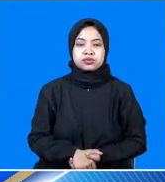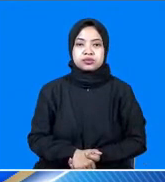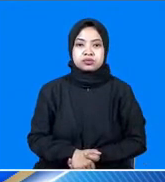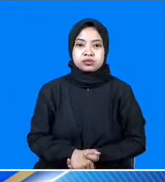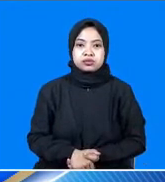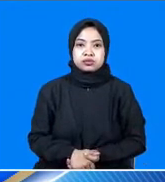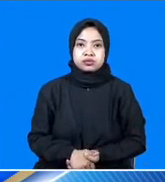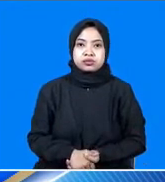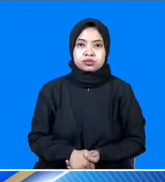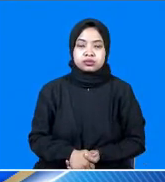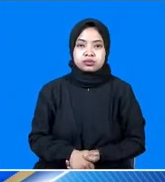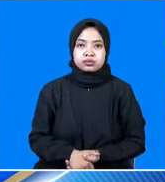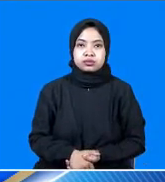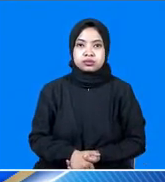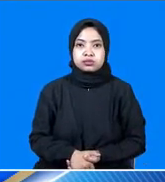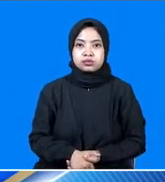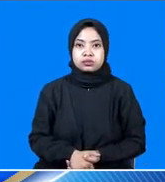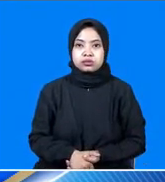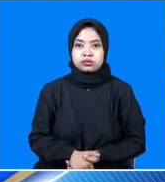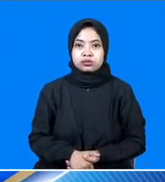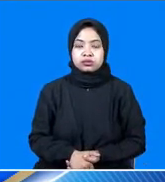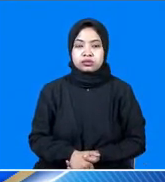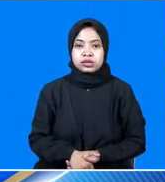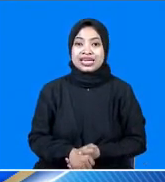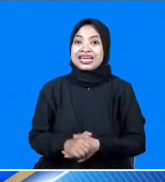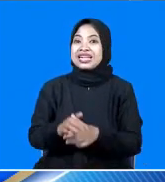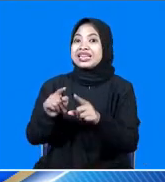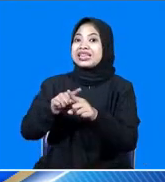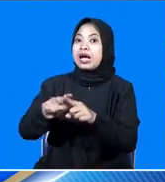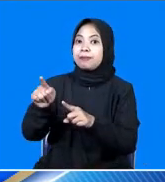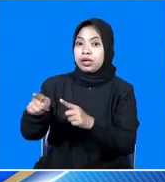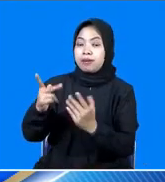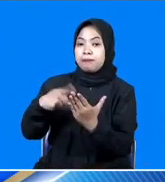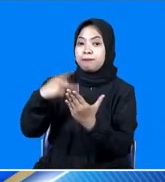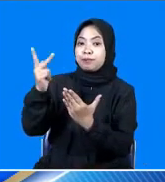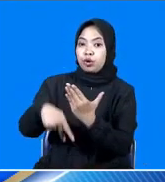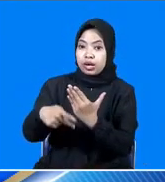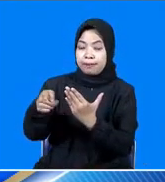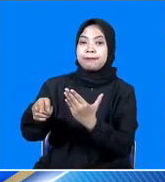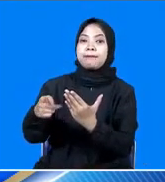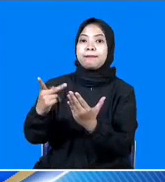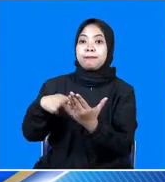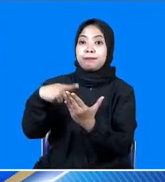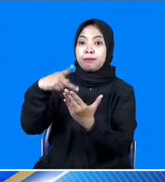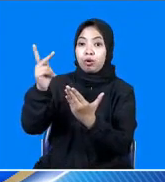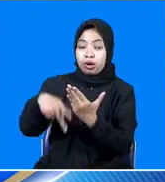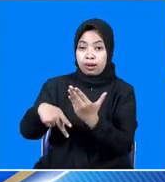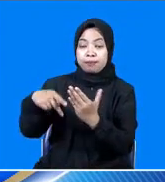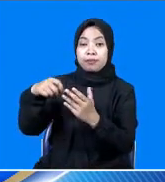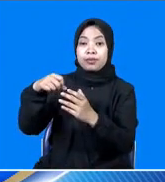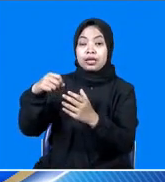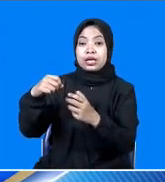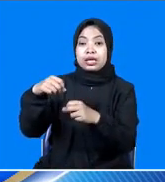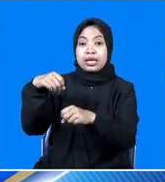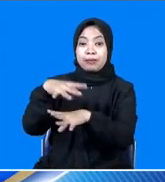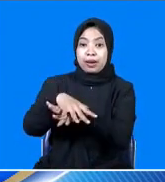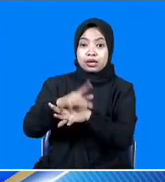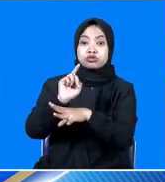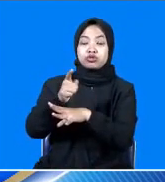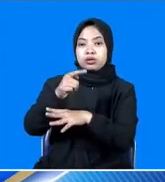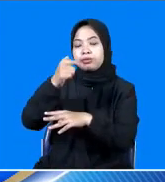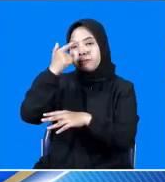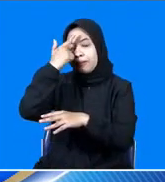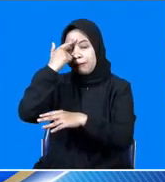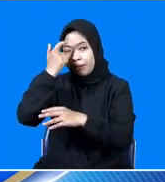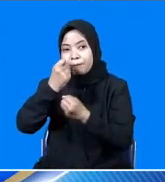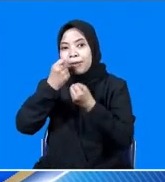jika program ini tapi misalnya program studi ini sudah menerapkan Project Based